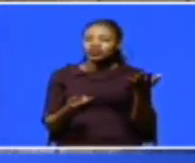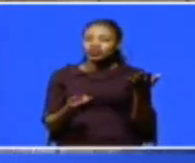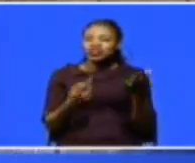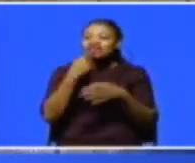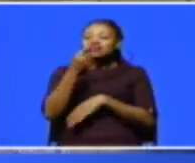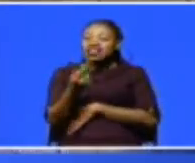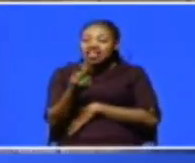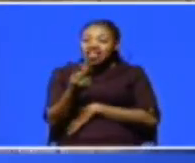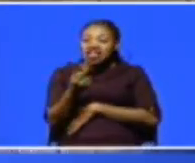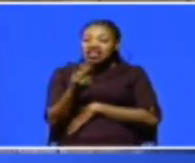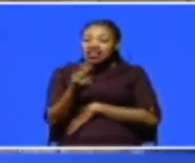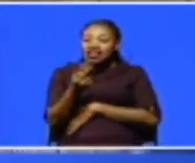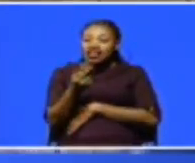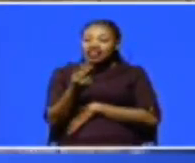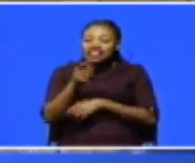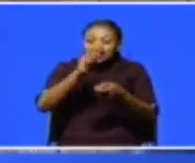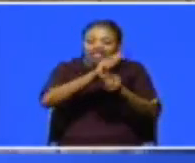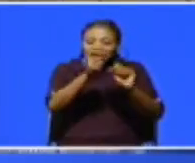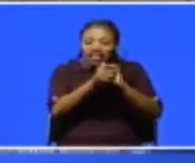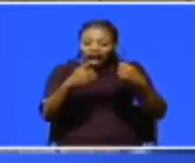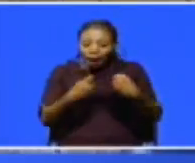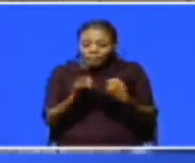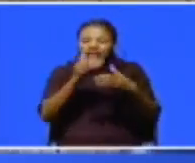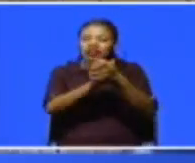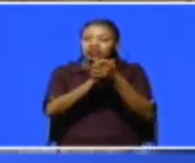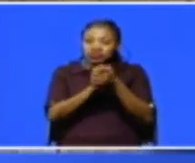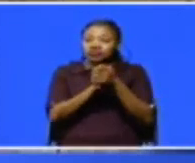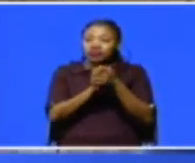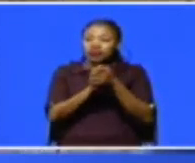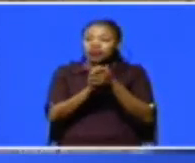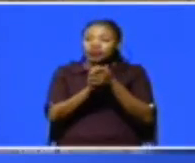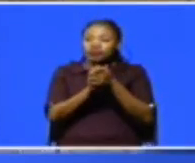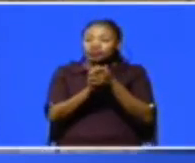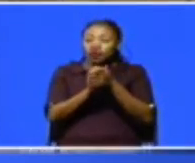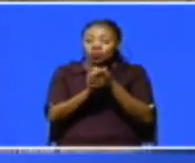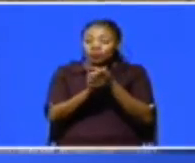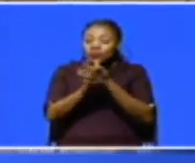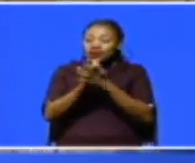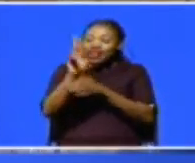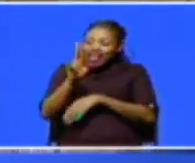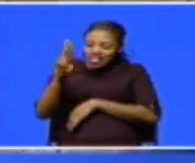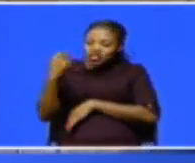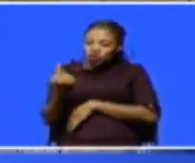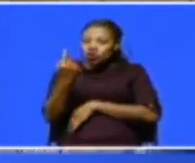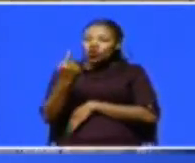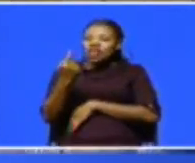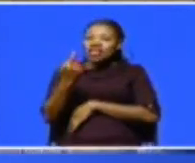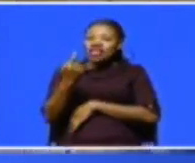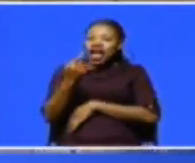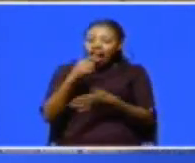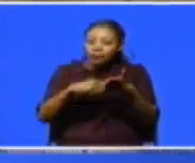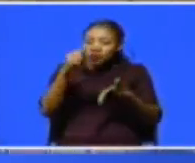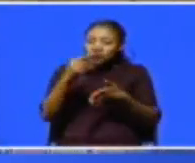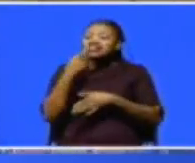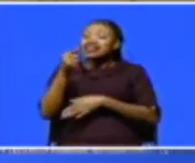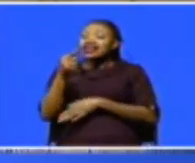ile changes rais ameweka katika Jubilee. Ni rais anaweka kidole. Does he want to call the president a